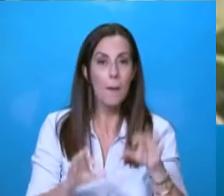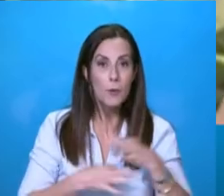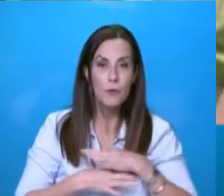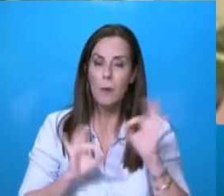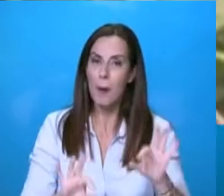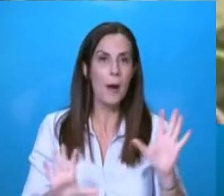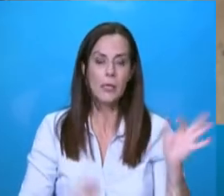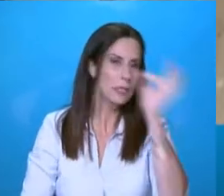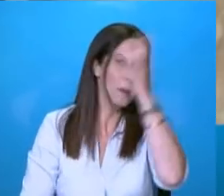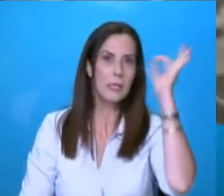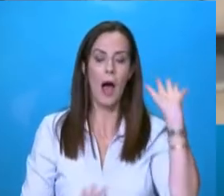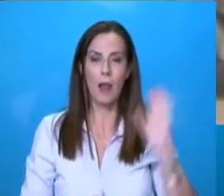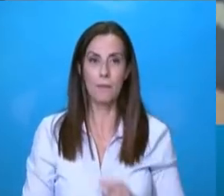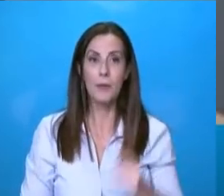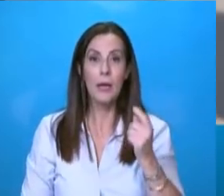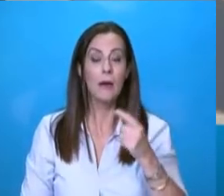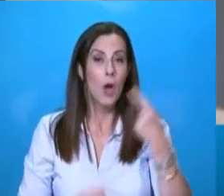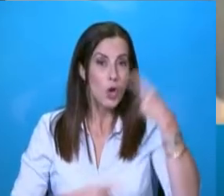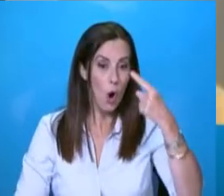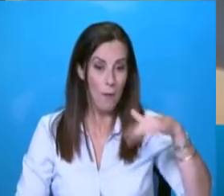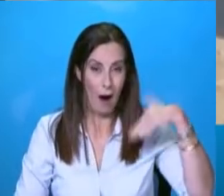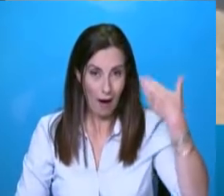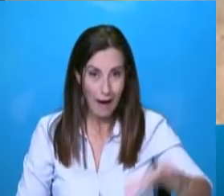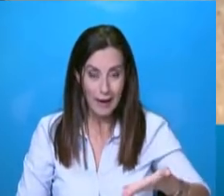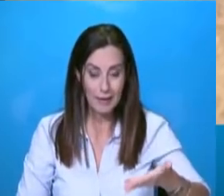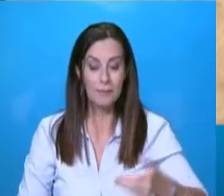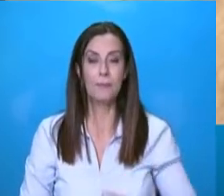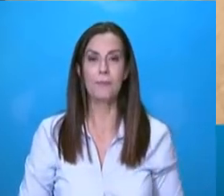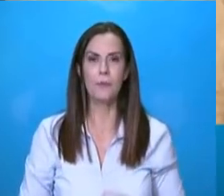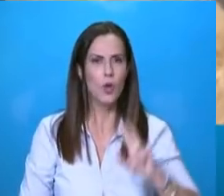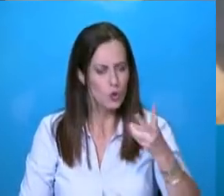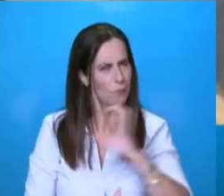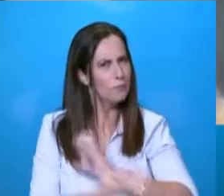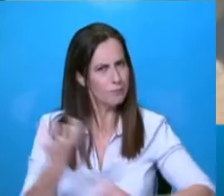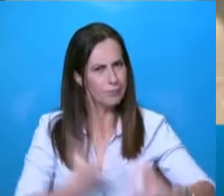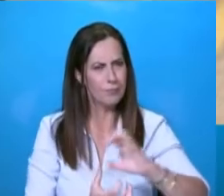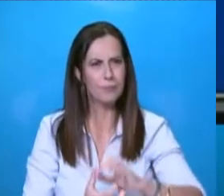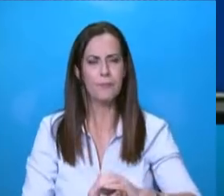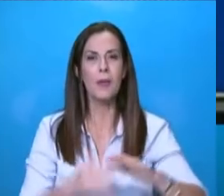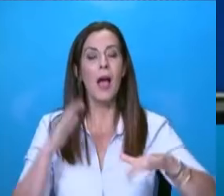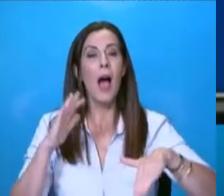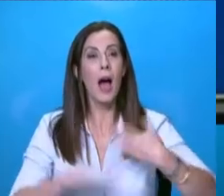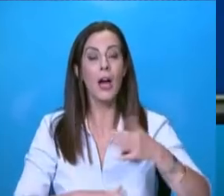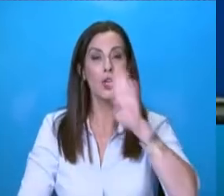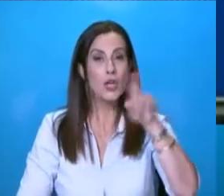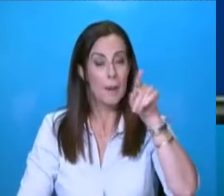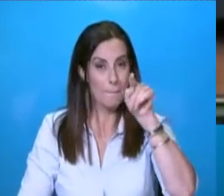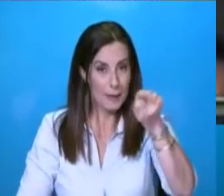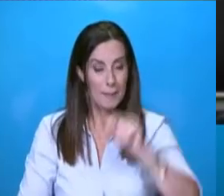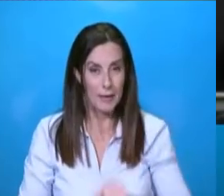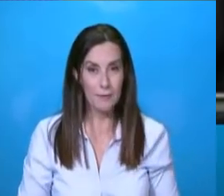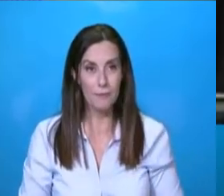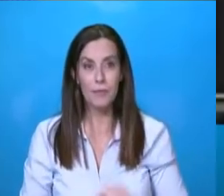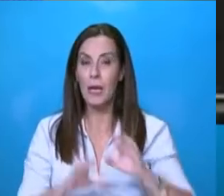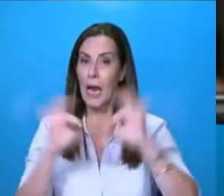ממש נס. כמעט 24 שעות חלפו מאז החלה ההסלמה האחרונה, כמה דקות לאחר שראש הממשלה נתניהו